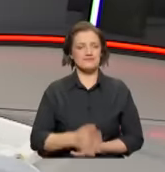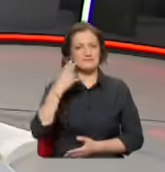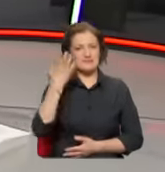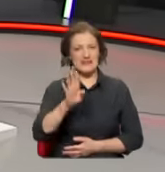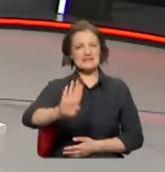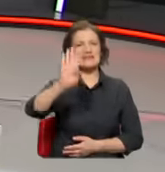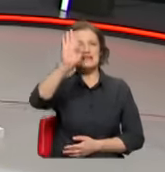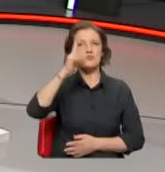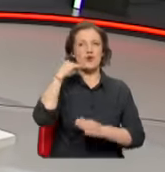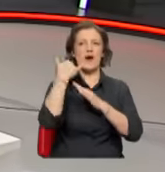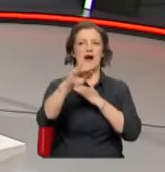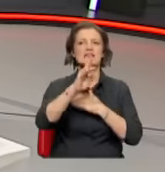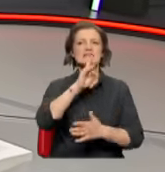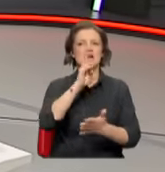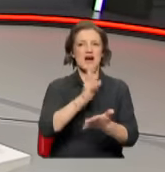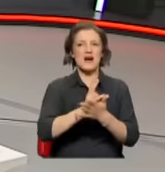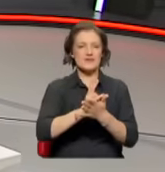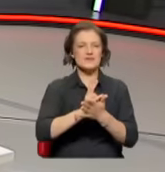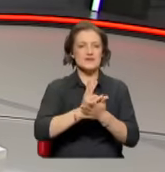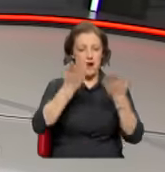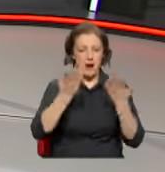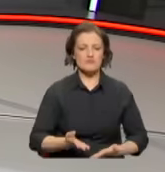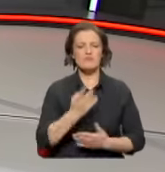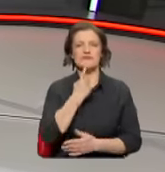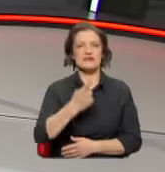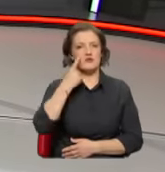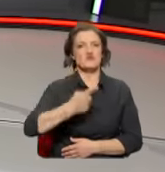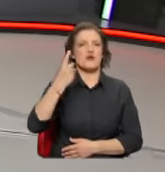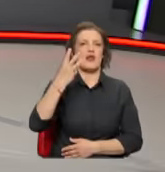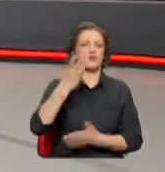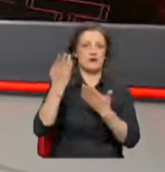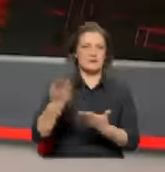Efendim, demokrasi halkın tercihine boyun eğmektir dedi Cumhurbaşkanı Erdoğan.